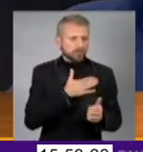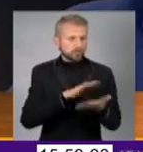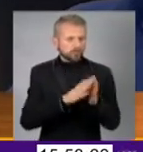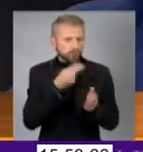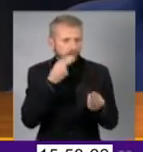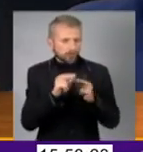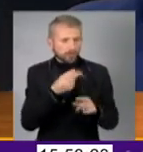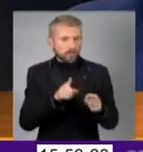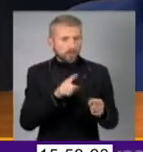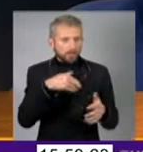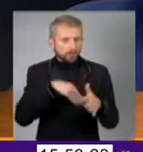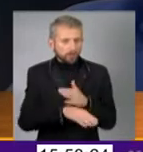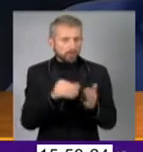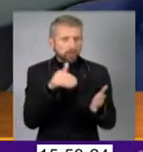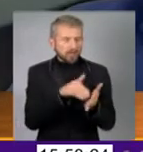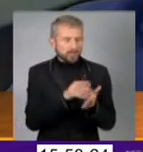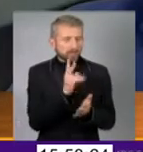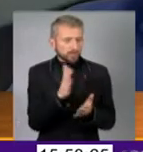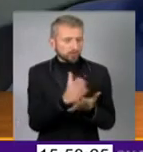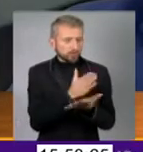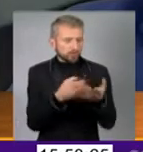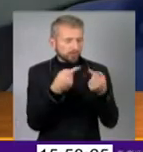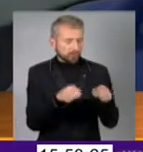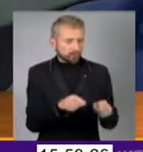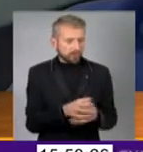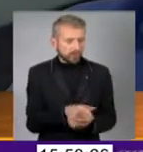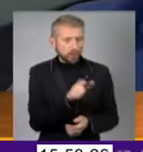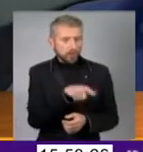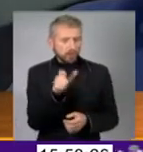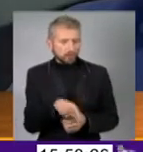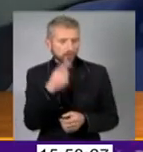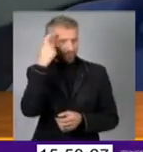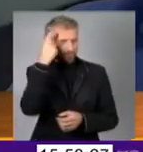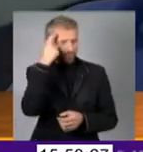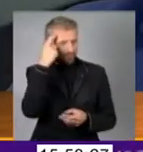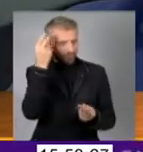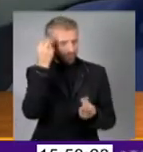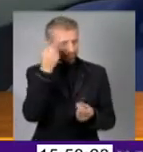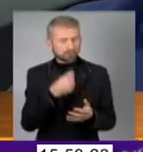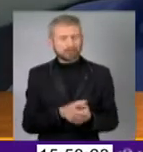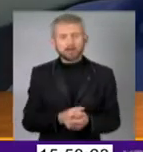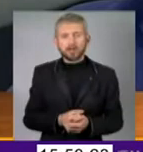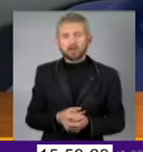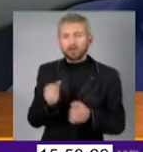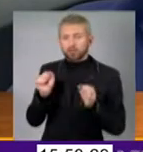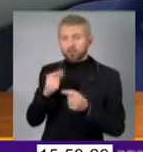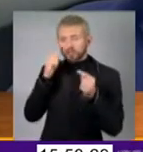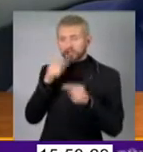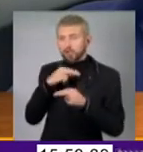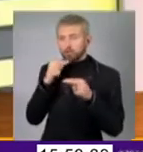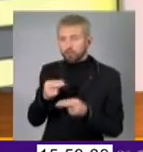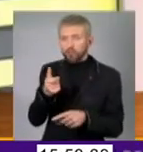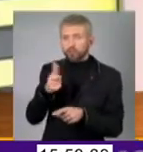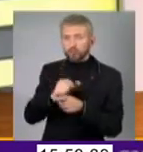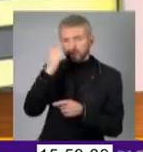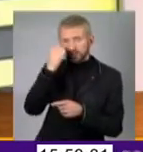метро, це ж вартість квартир зовсім інша». Ну так. Люди з ринковою економікою. І на це також, звичайно, можна звернути увагу. Так, дуже дякую. Ще